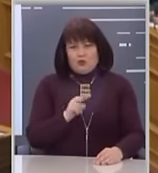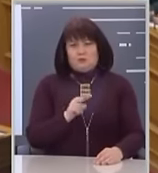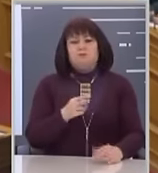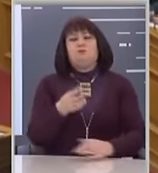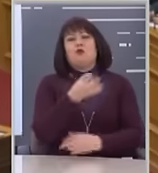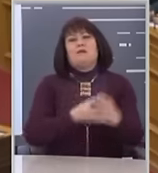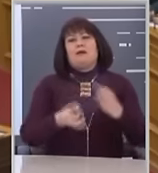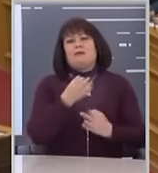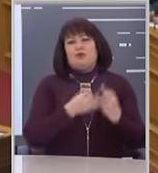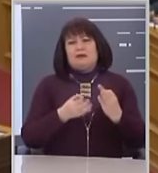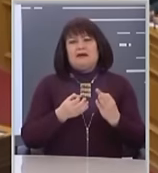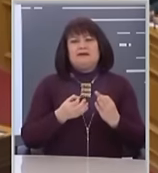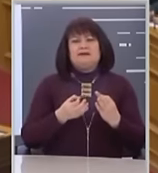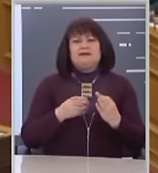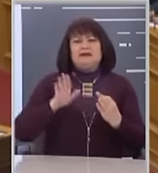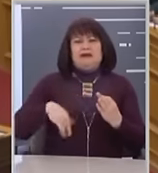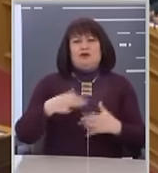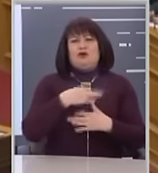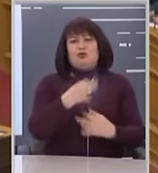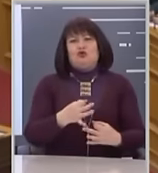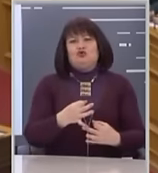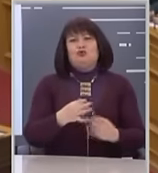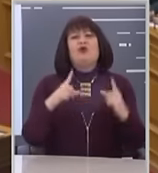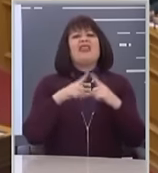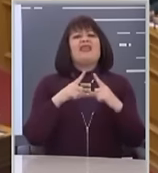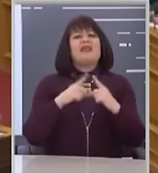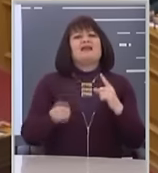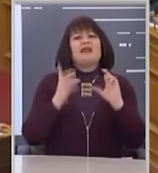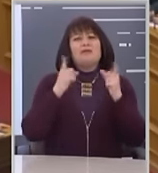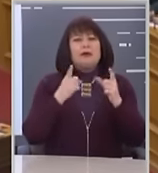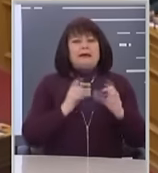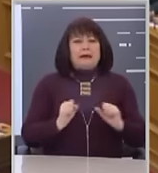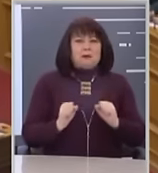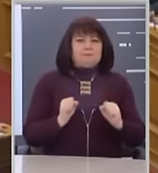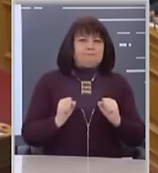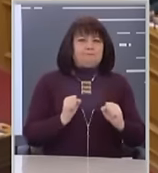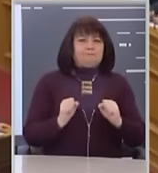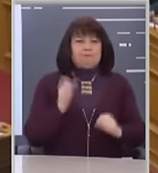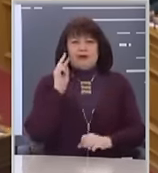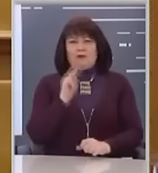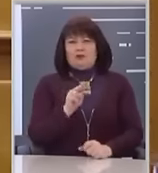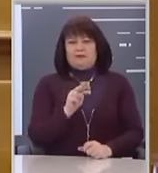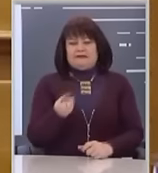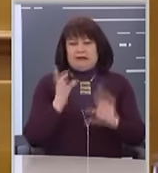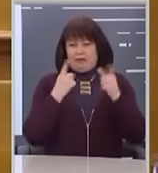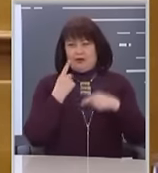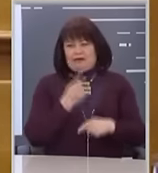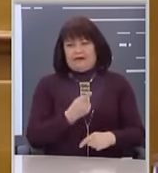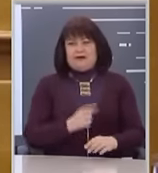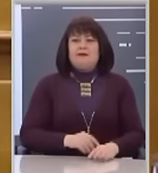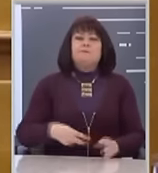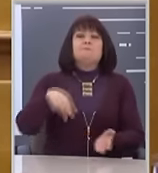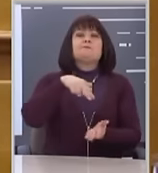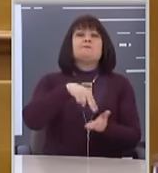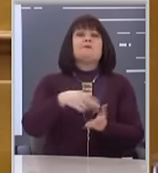ομιλητή, τον κοινωνικό εκπρόσωπο της Νέας Δημοκρατίας, τον κύριο Δένδια, μία αμηχανία κατά την τοποθέτησή του. Ανέβηκε στο Βήμα